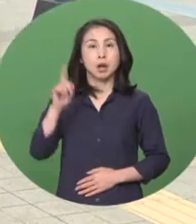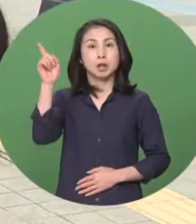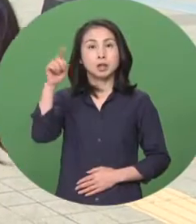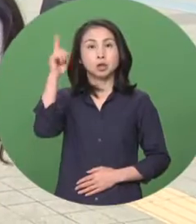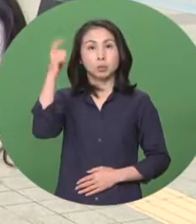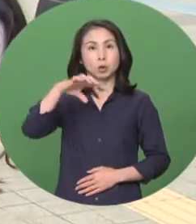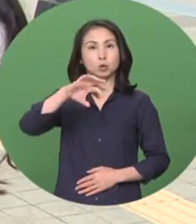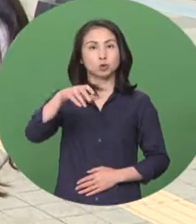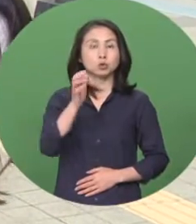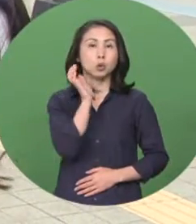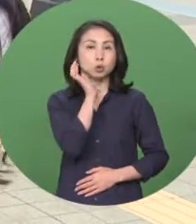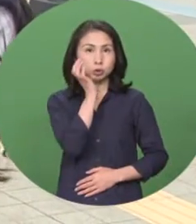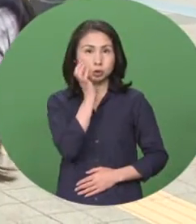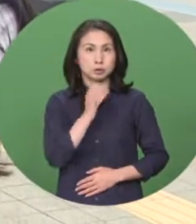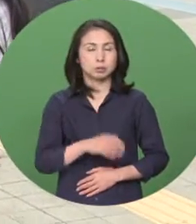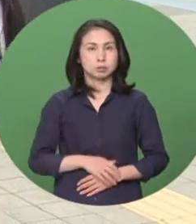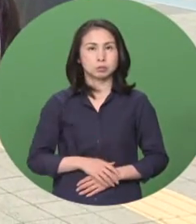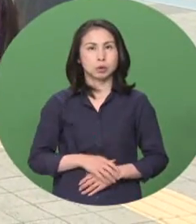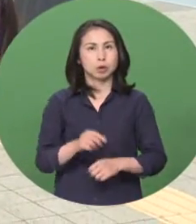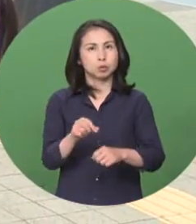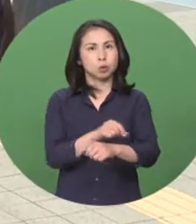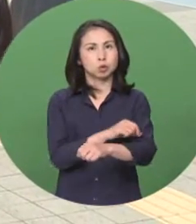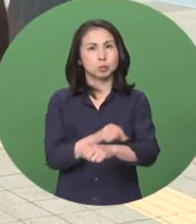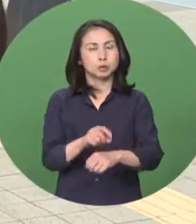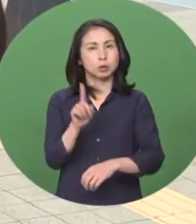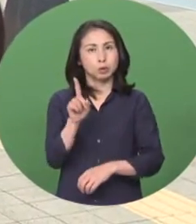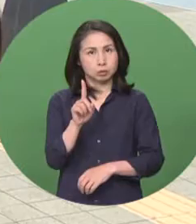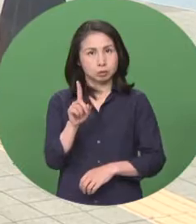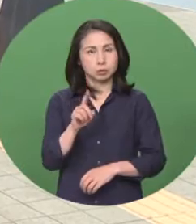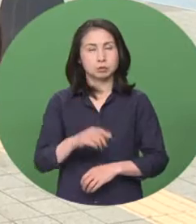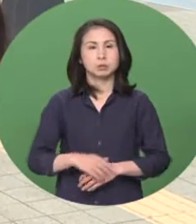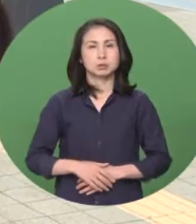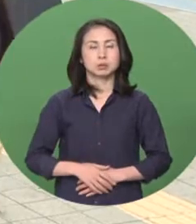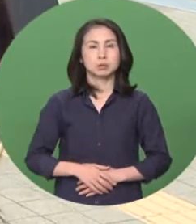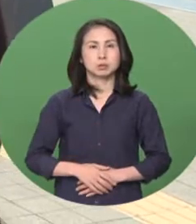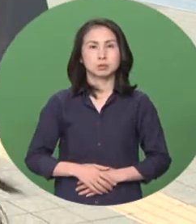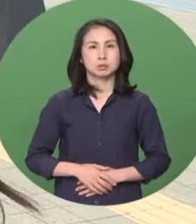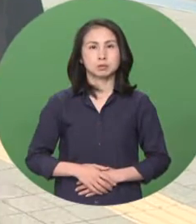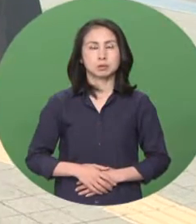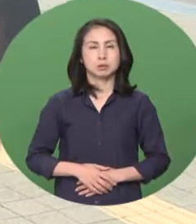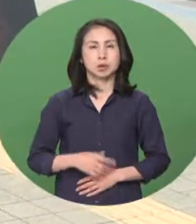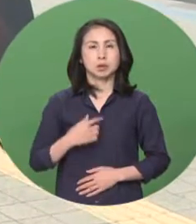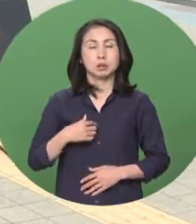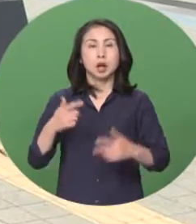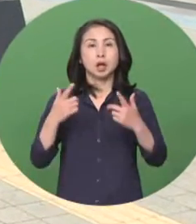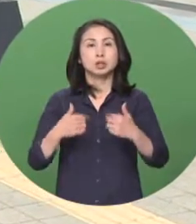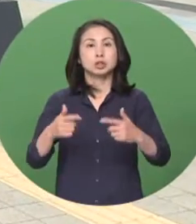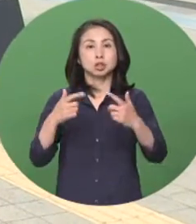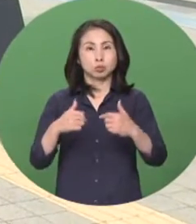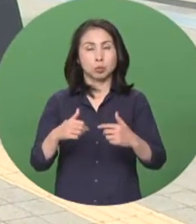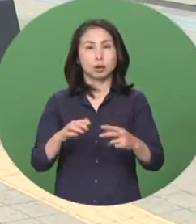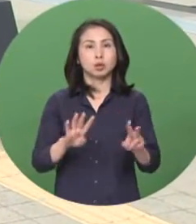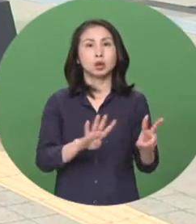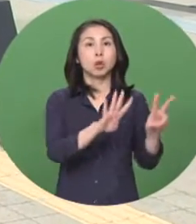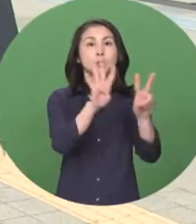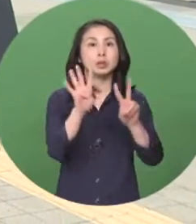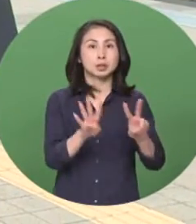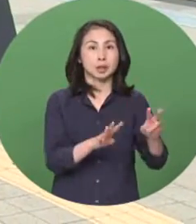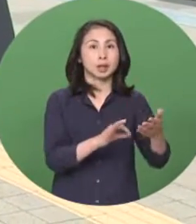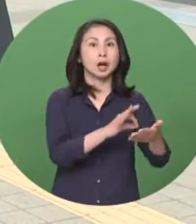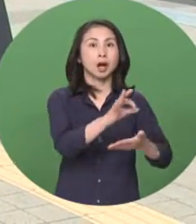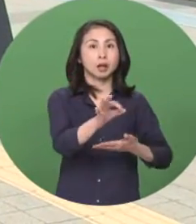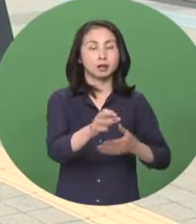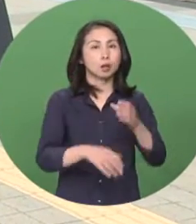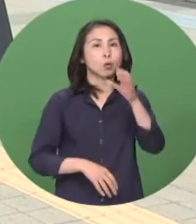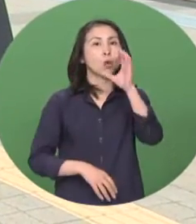生駒の水道水ってなんか特別なお水でしたっけ。いや私普段飲むお水ってこうコンビニで買